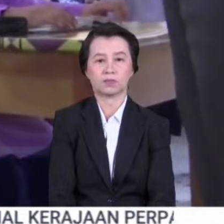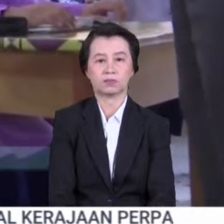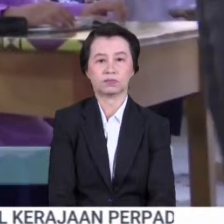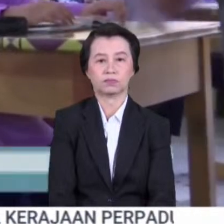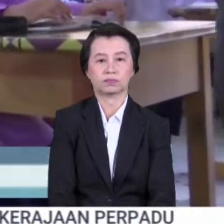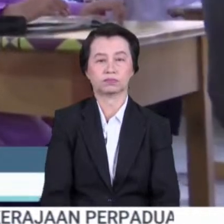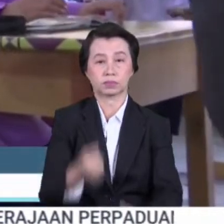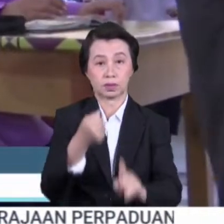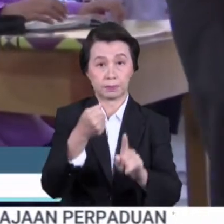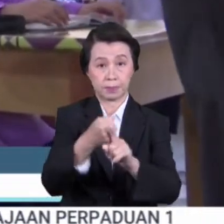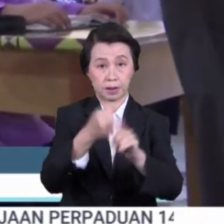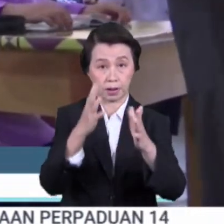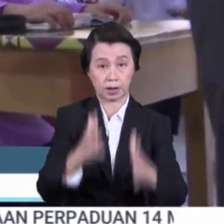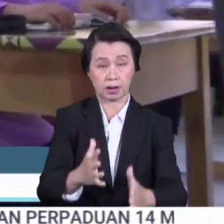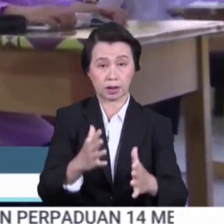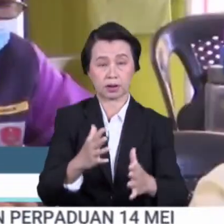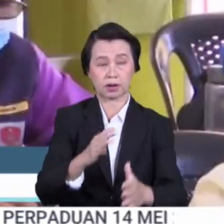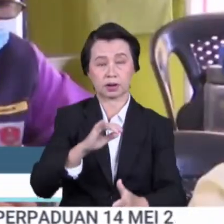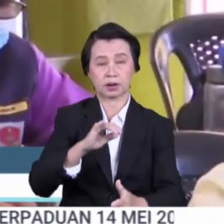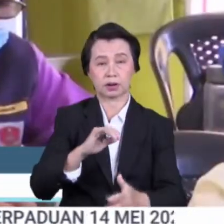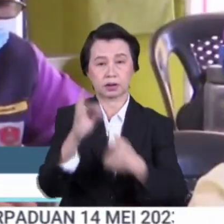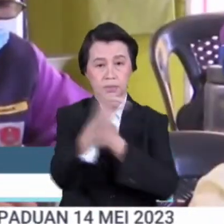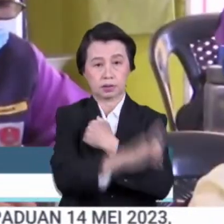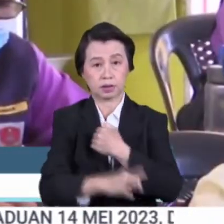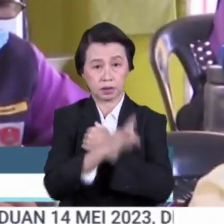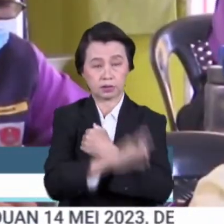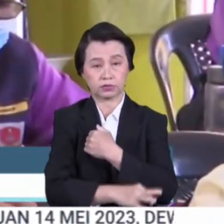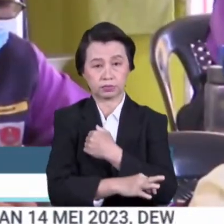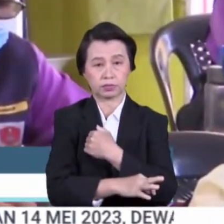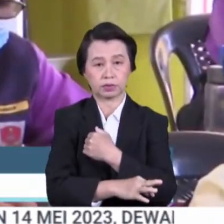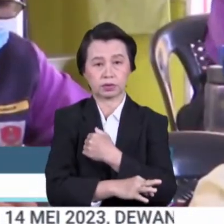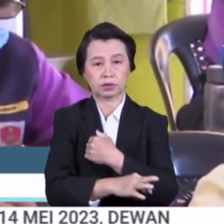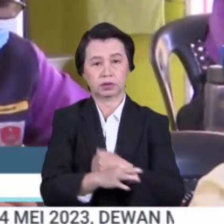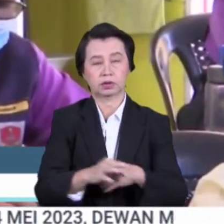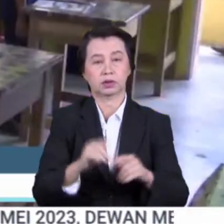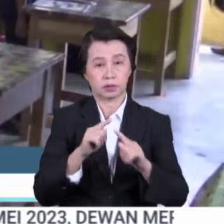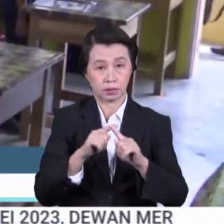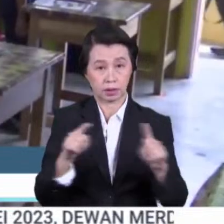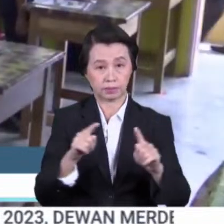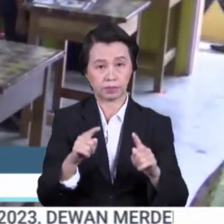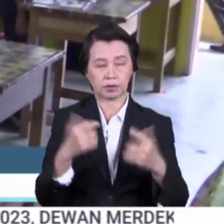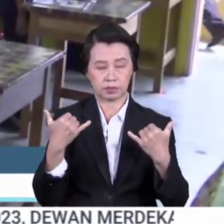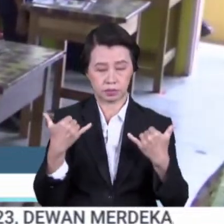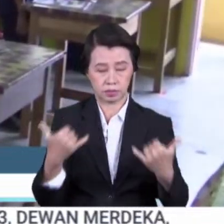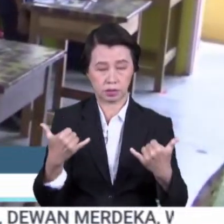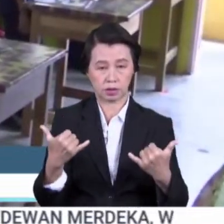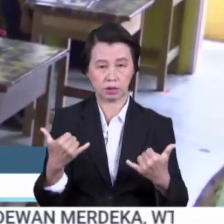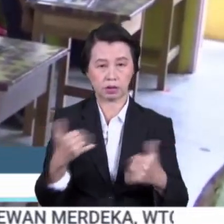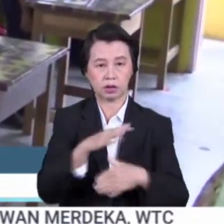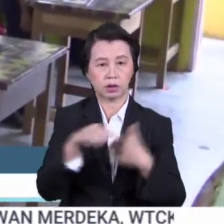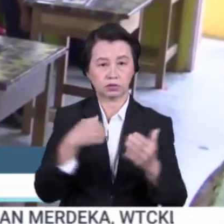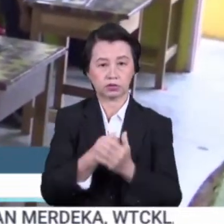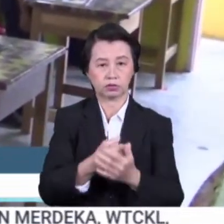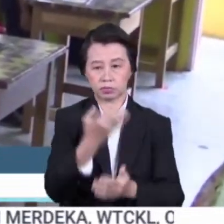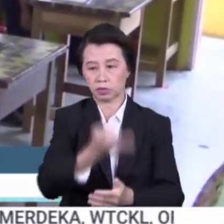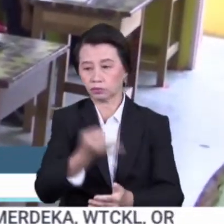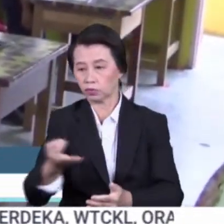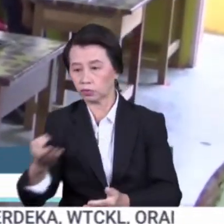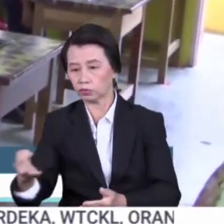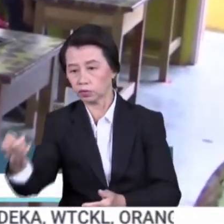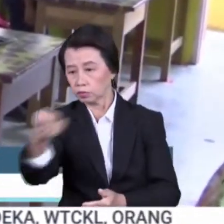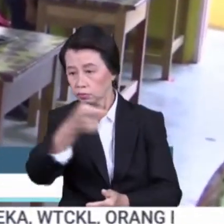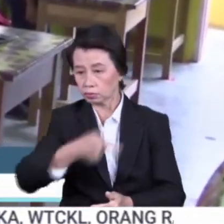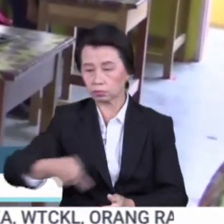Menurut Pengarah Jabatan Pelajaran Negeri Sembilan, Dr. Roslan Hussein, bagaimanapun setakat ini, semua fasiliti berkenaan